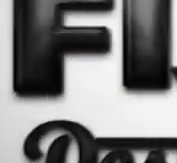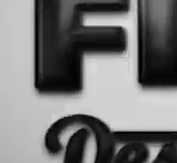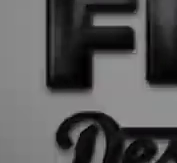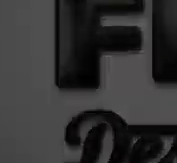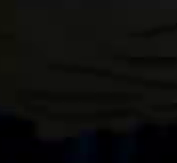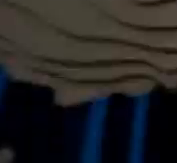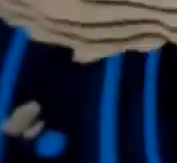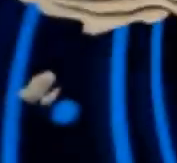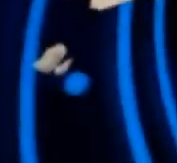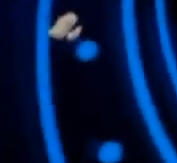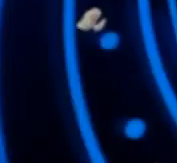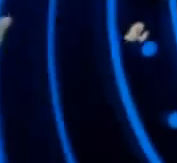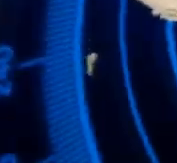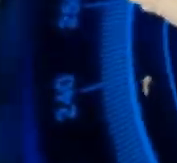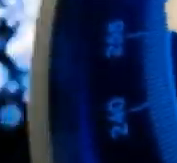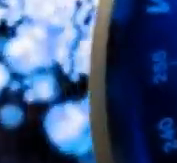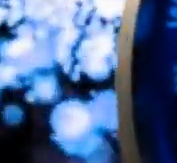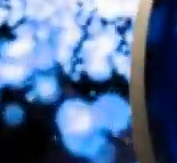2 देश की धड़कन।